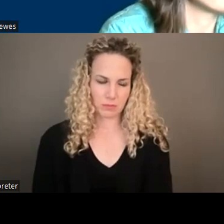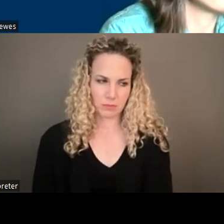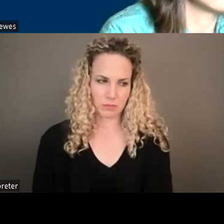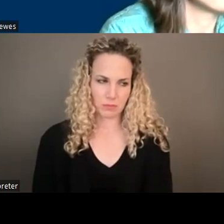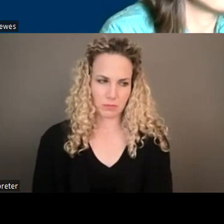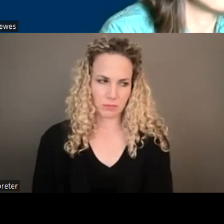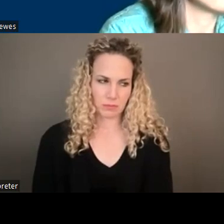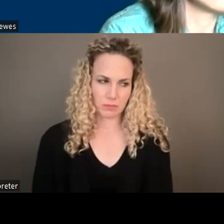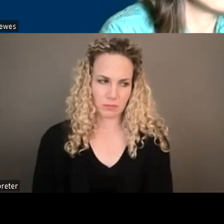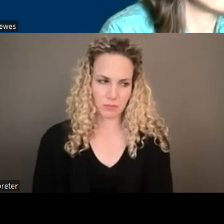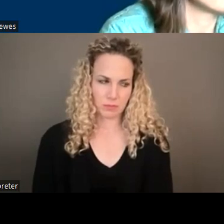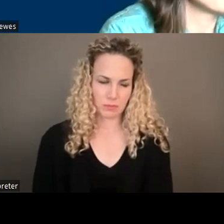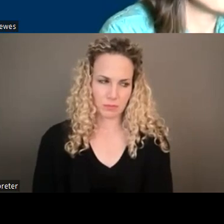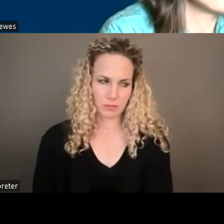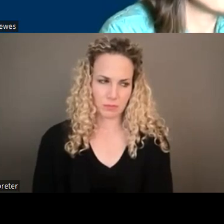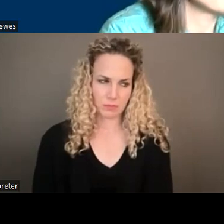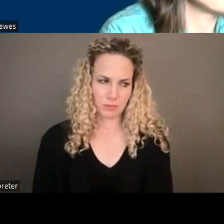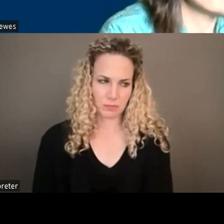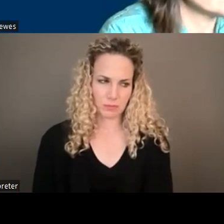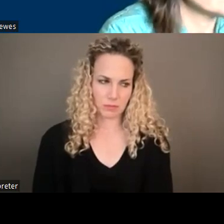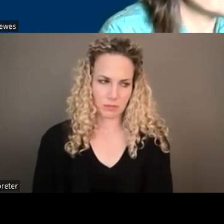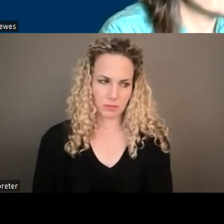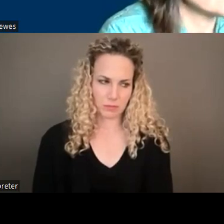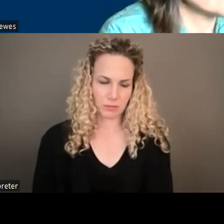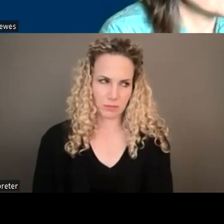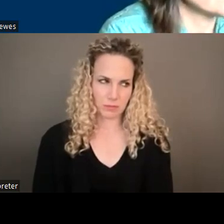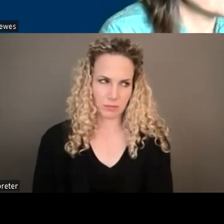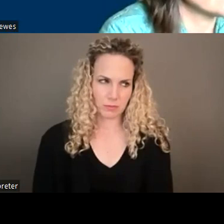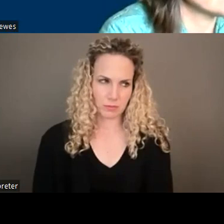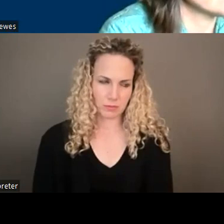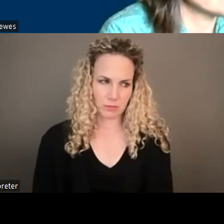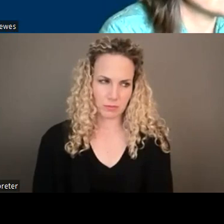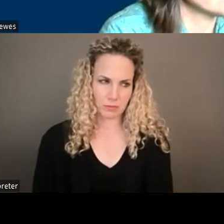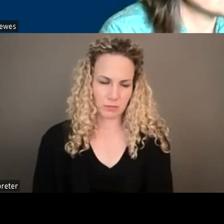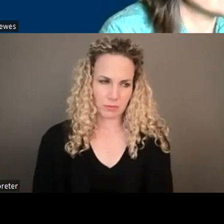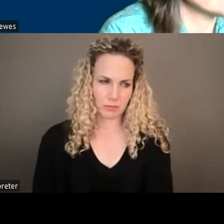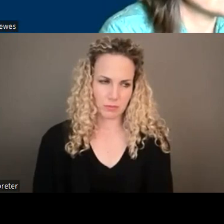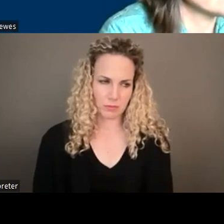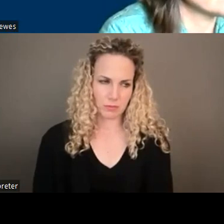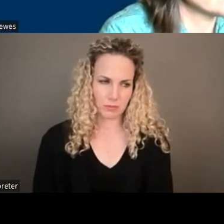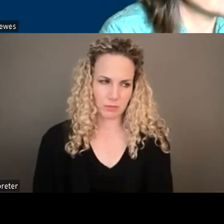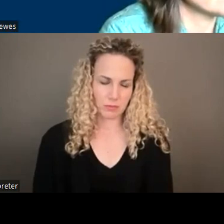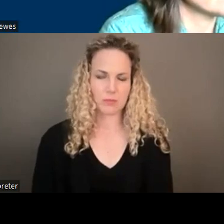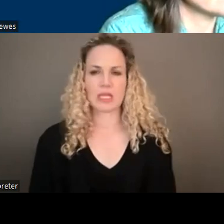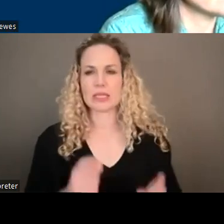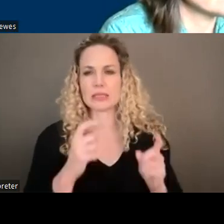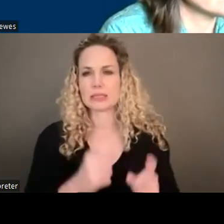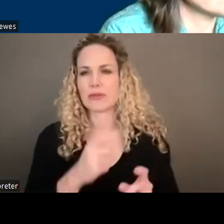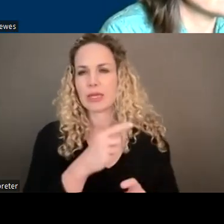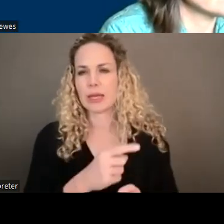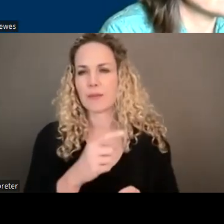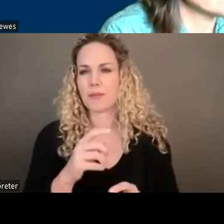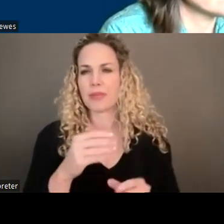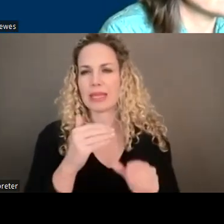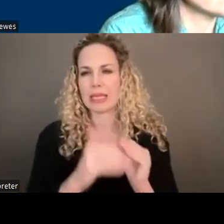ccpb اوکی at dss sdss.ca.gov.